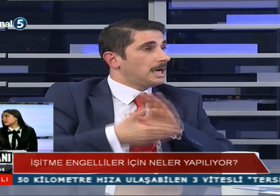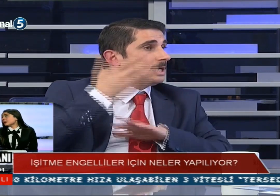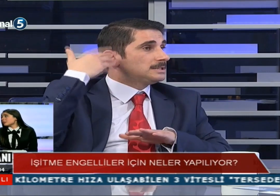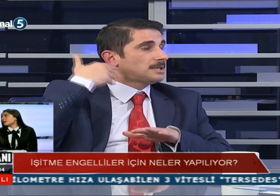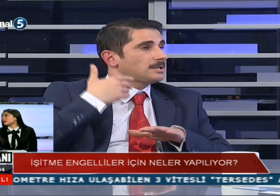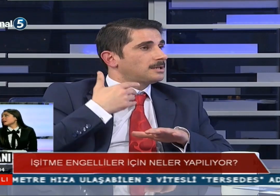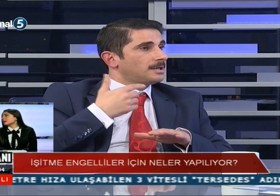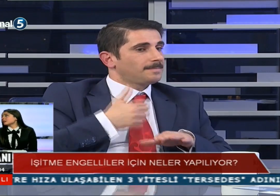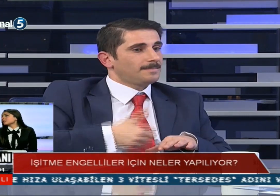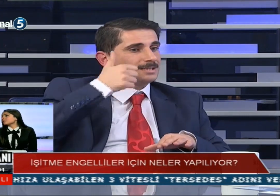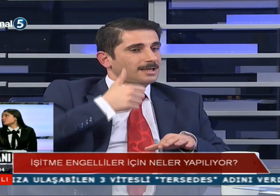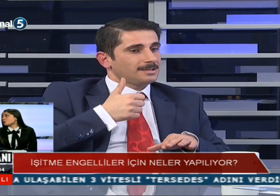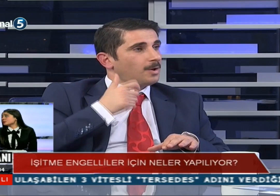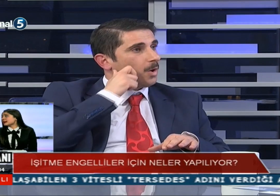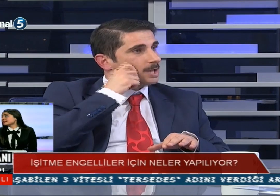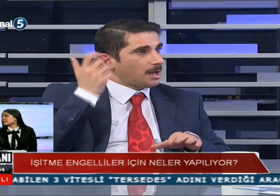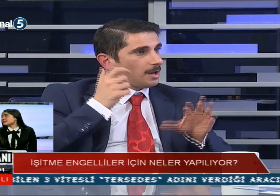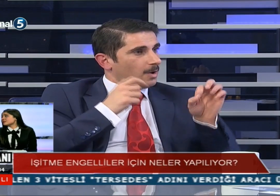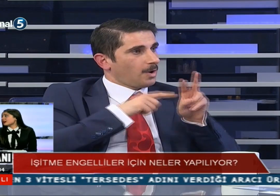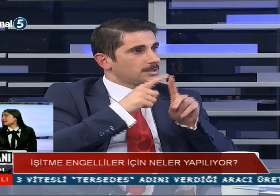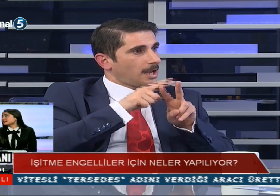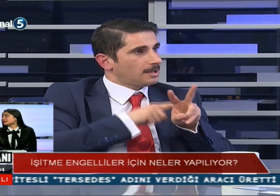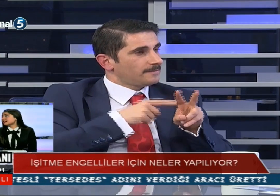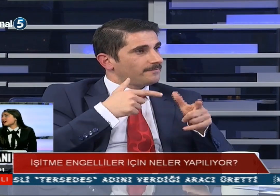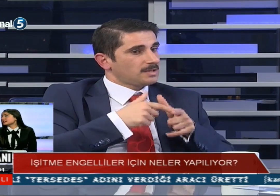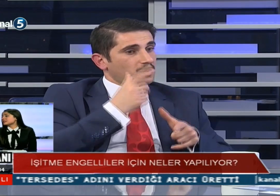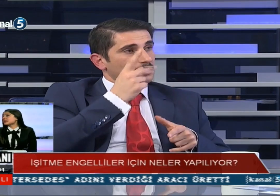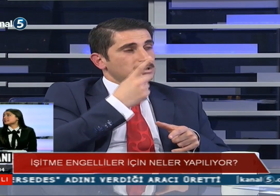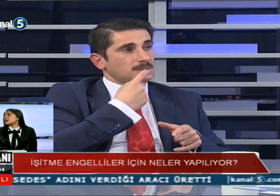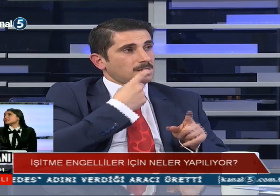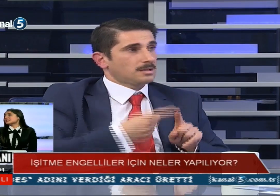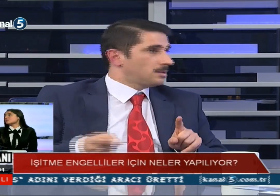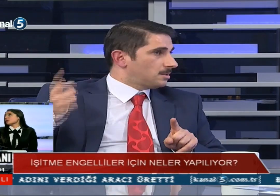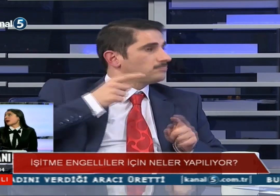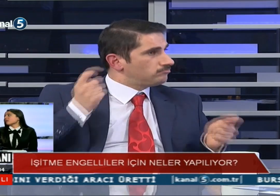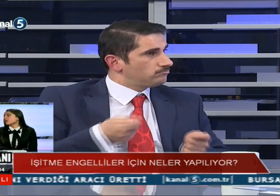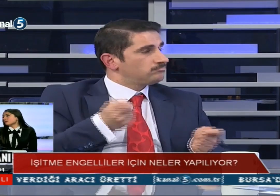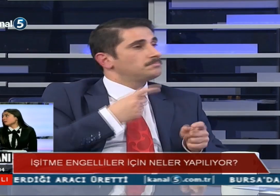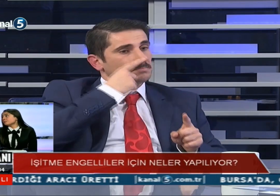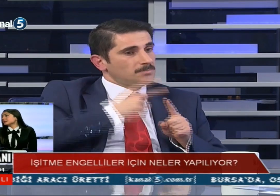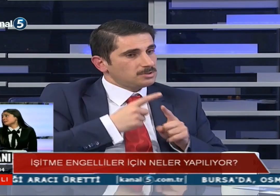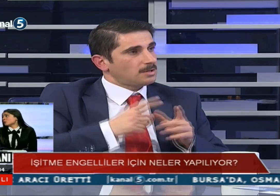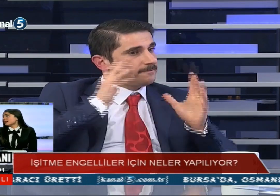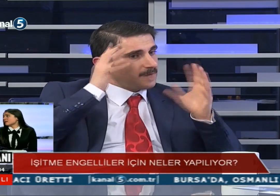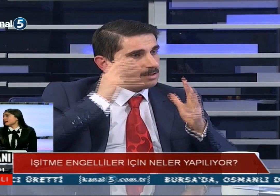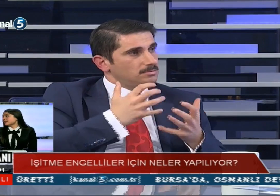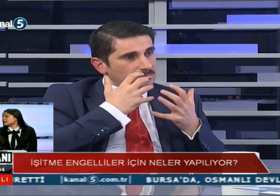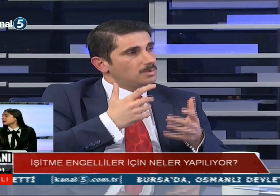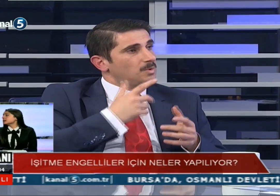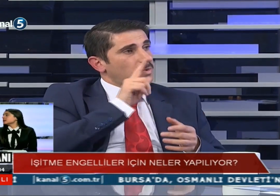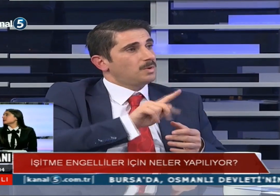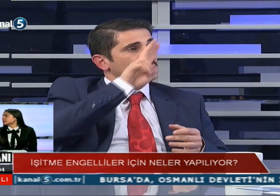elbette ki ama çoğu derneklerimiz faaliyette değiller, aktif değiller. Sadece isim olarak